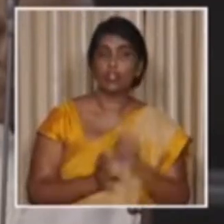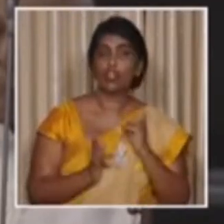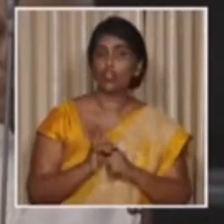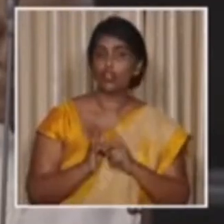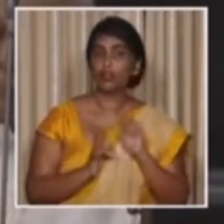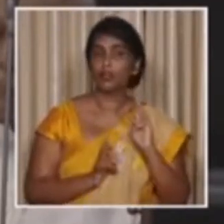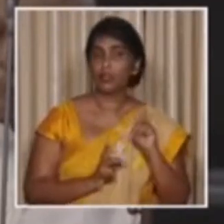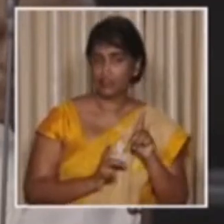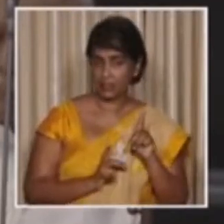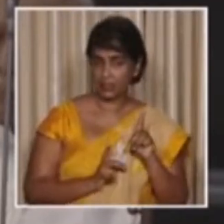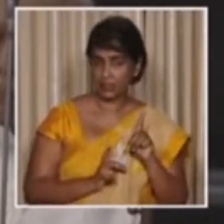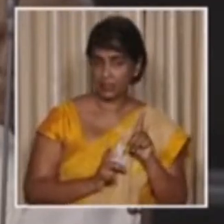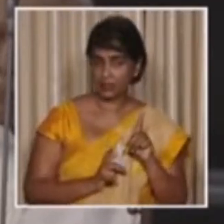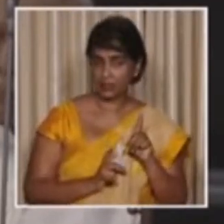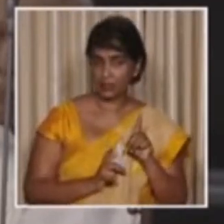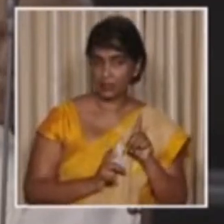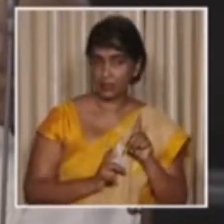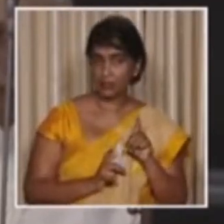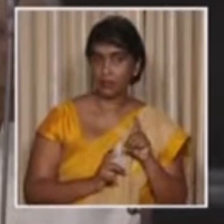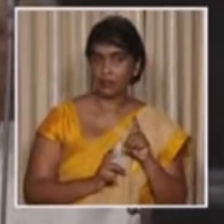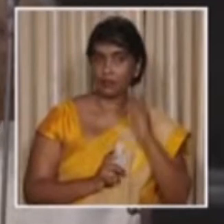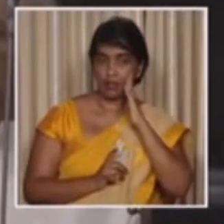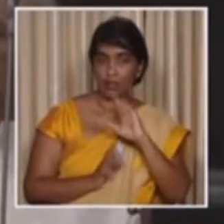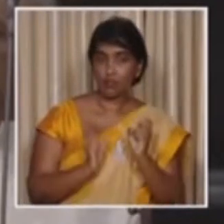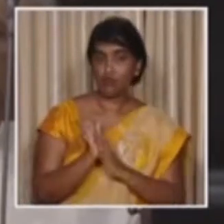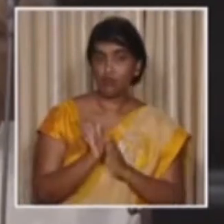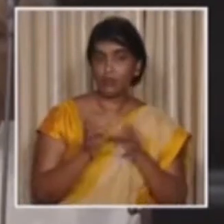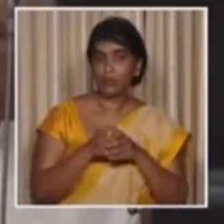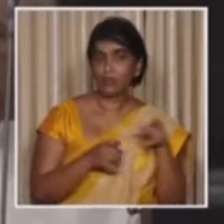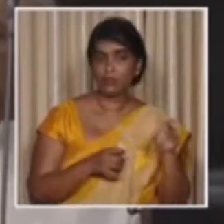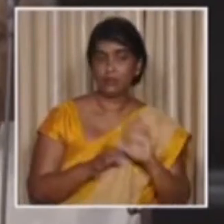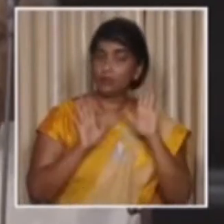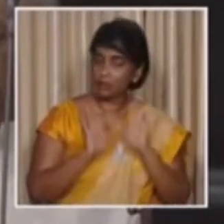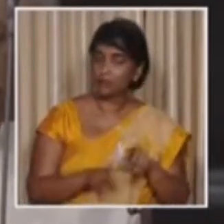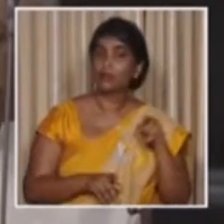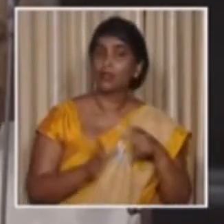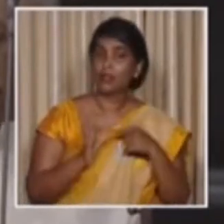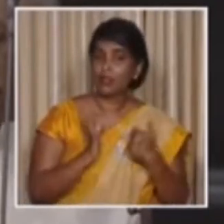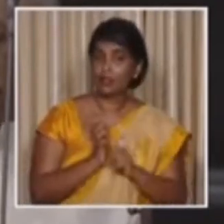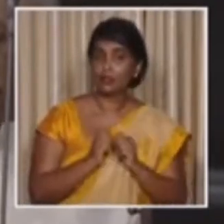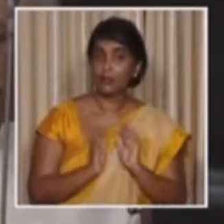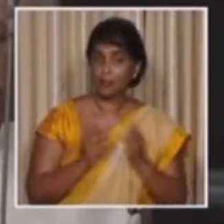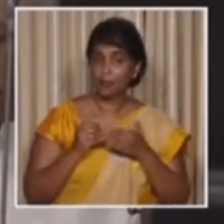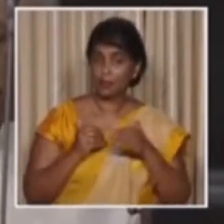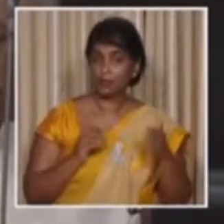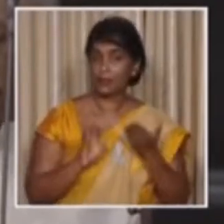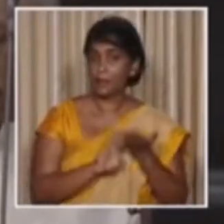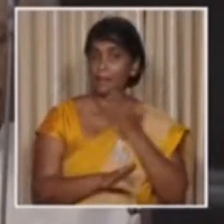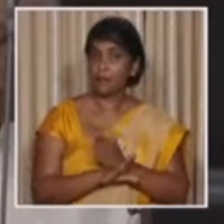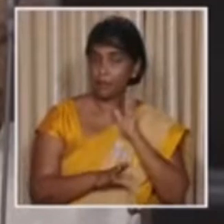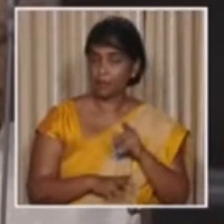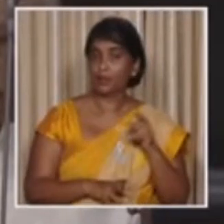මාස 31 වෙනිදා. මේ සාමාන්‍ය කොමිසමක් නෙමෙයි. එසේ වූද මේ පනත ක්‍රියාත්මක වෙන දිනයට පොරාත්වම